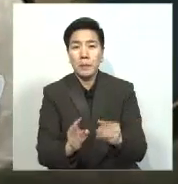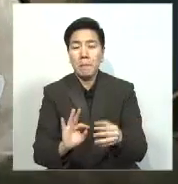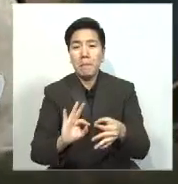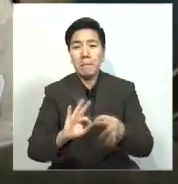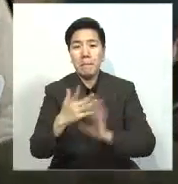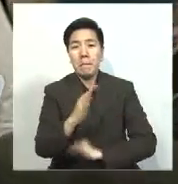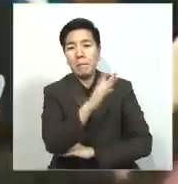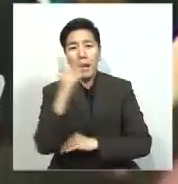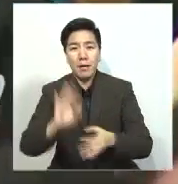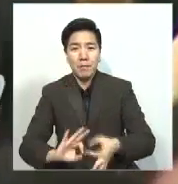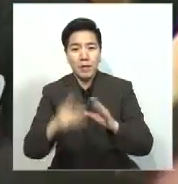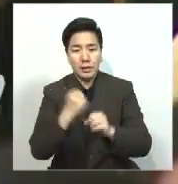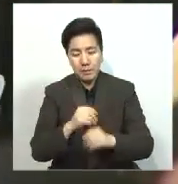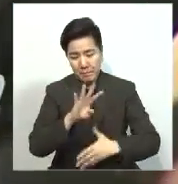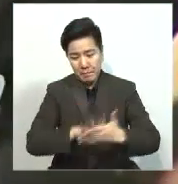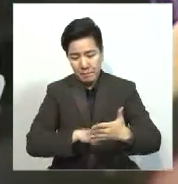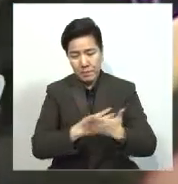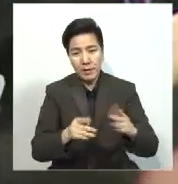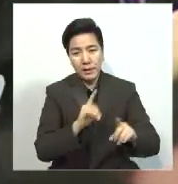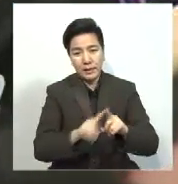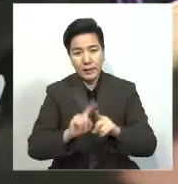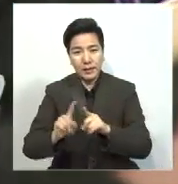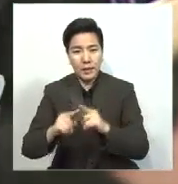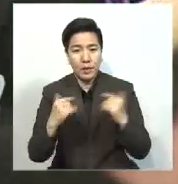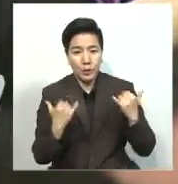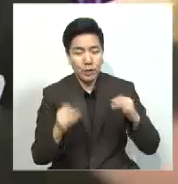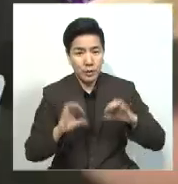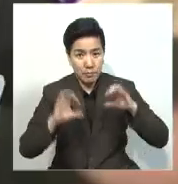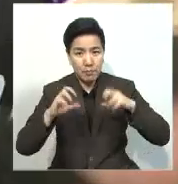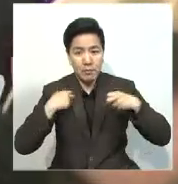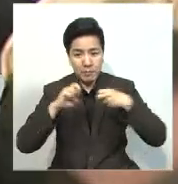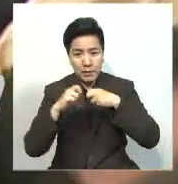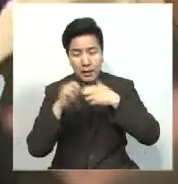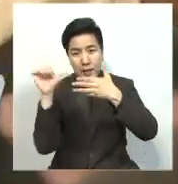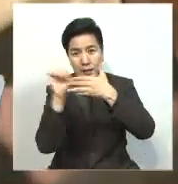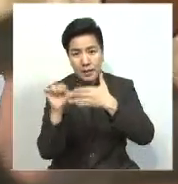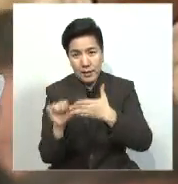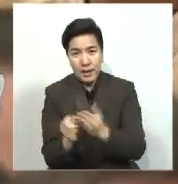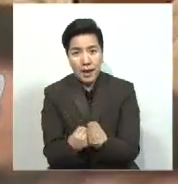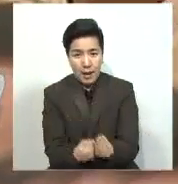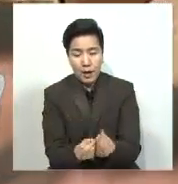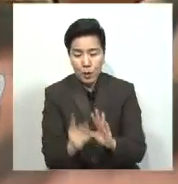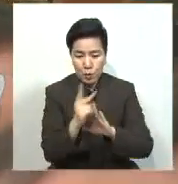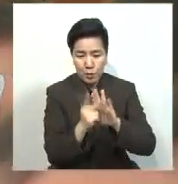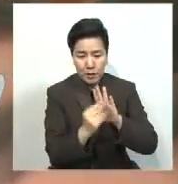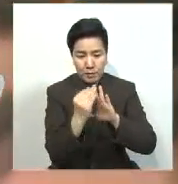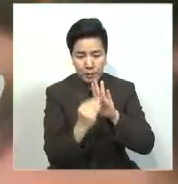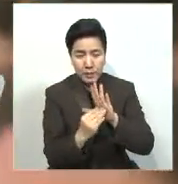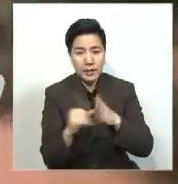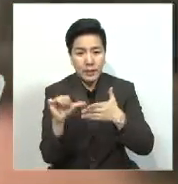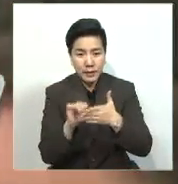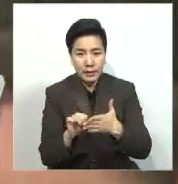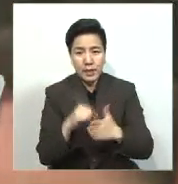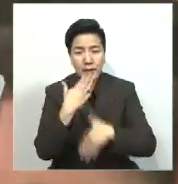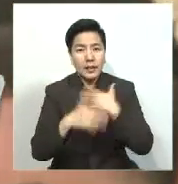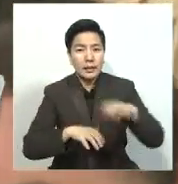าขับเคลื่อนโมเดลนะวันนี้รัฐบาลแก้ปัญหาหลายอย่างแก้กฎหมายระบบการ